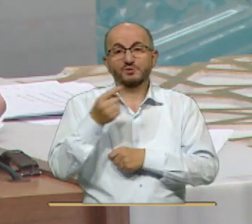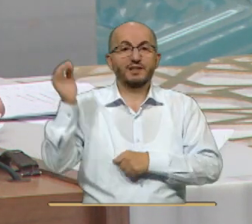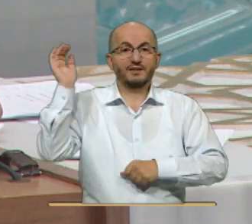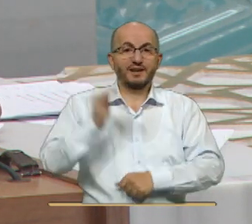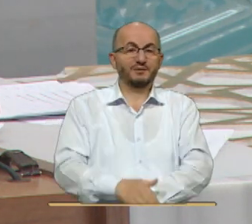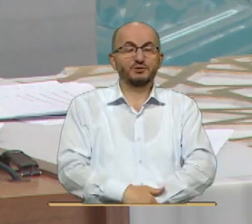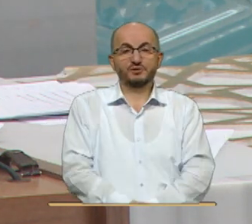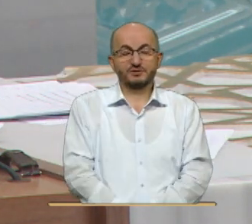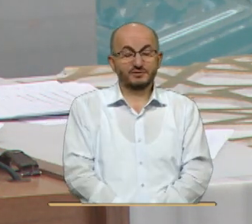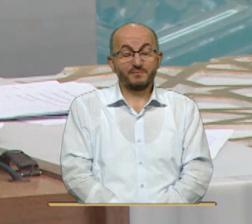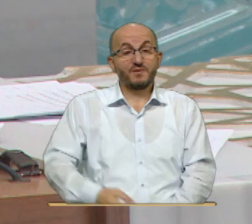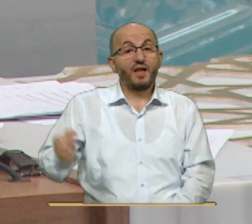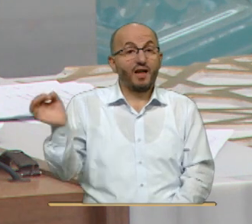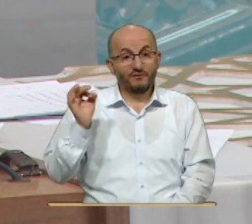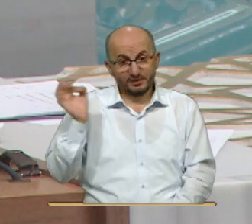gelmiştir. Evet.